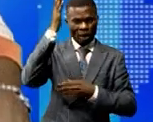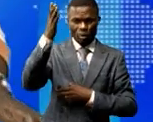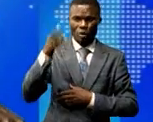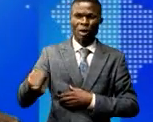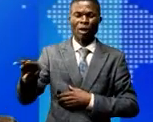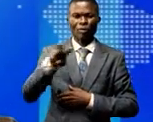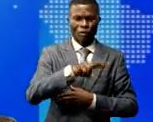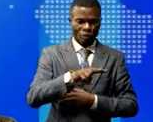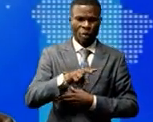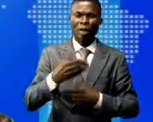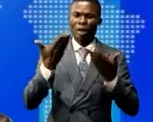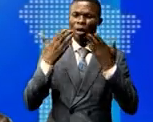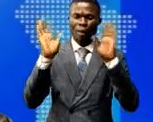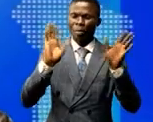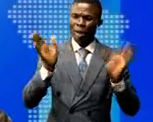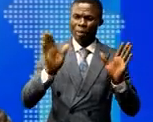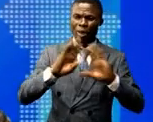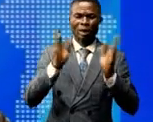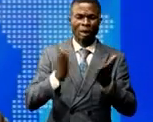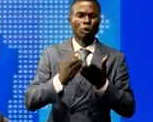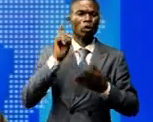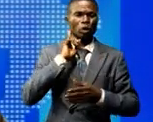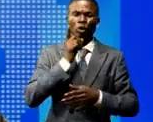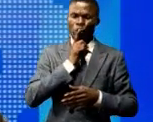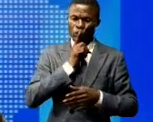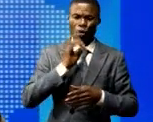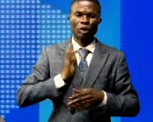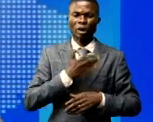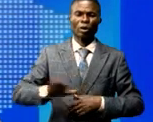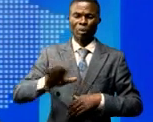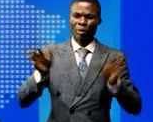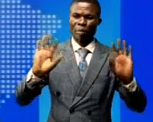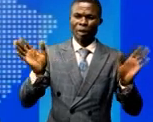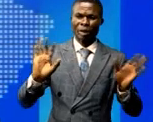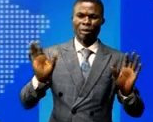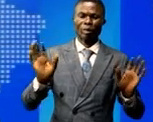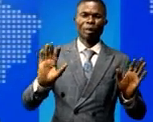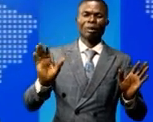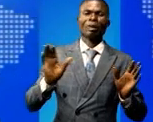D'ici là, portez-vous bien. L'actualité continue sur la chaîne nationale. Au revoir.